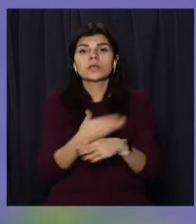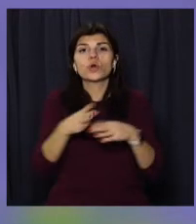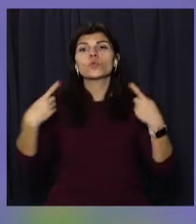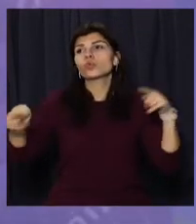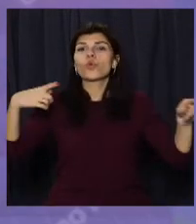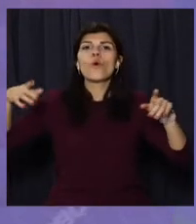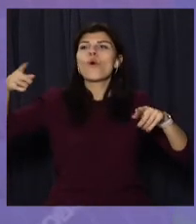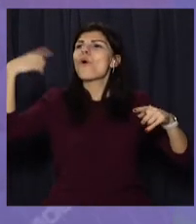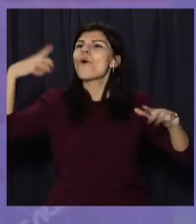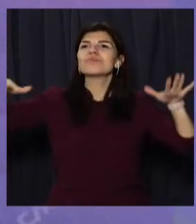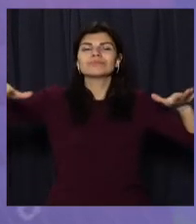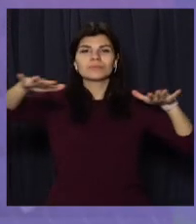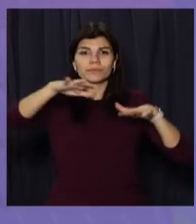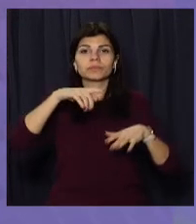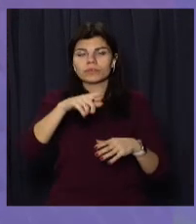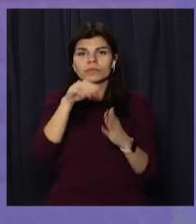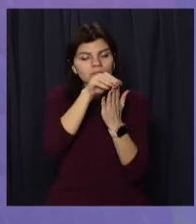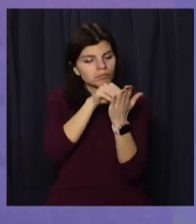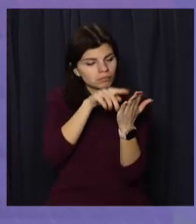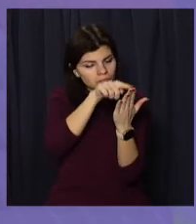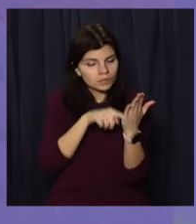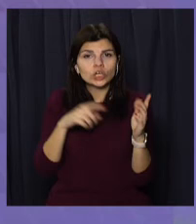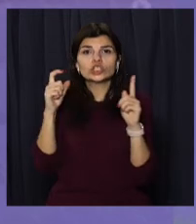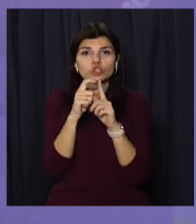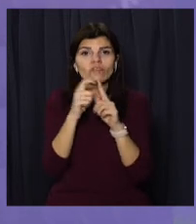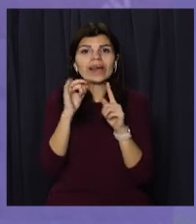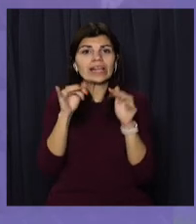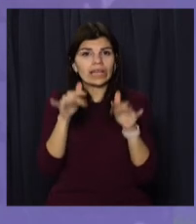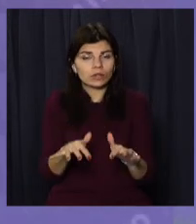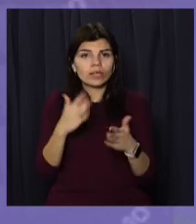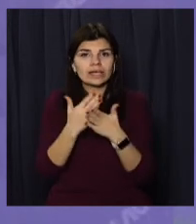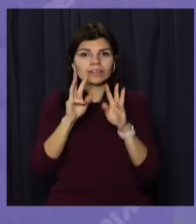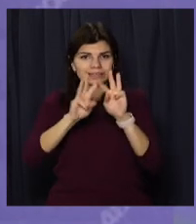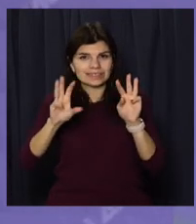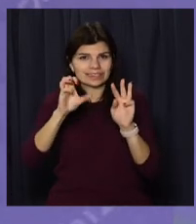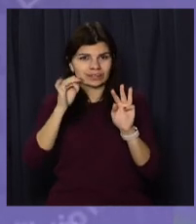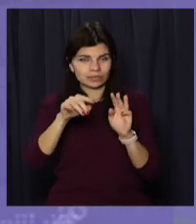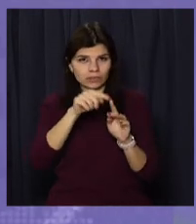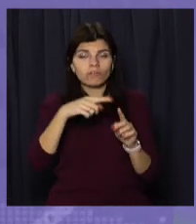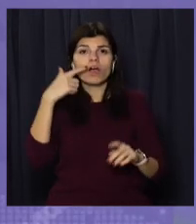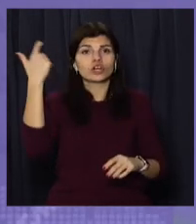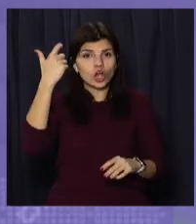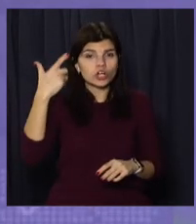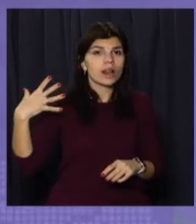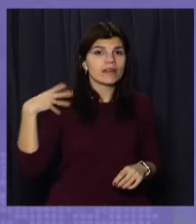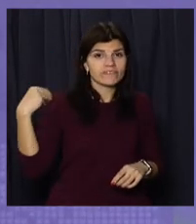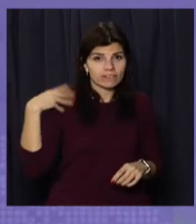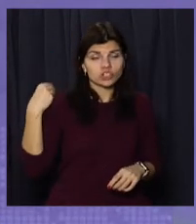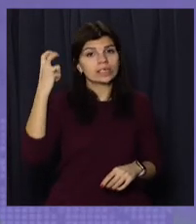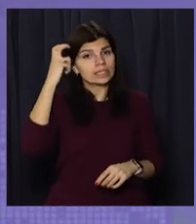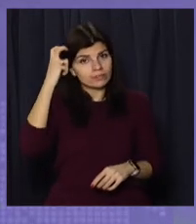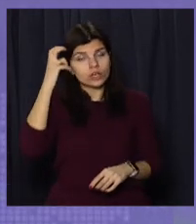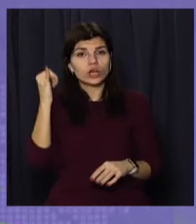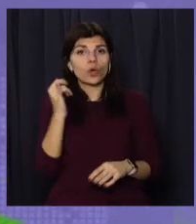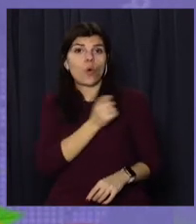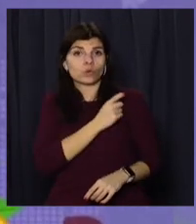інших регіонів. Про це повідомляє аналітичний портал «Слово і діло». У п'ятірці лідерів також Харківщина, Львівщина, Київщина